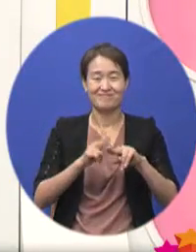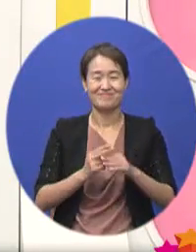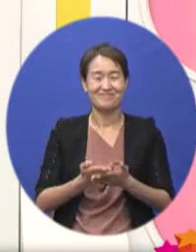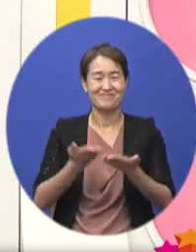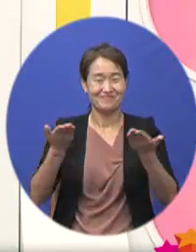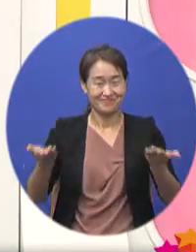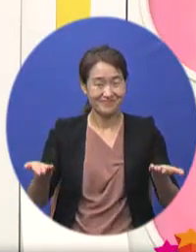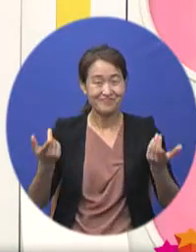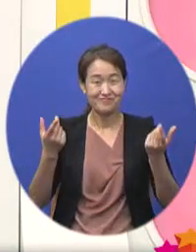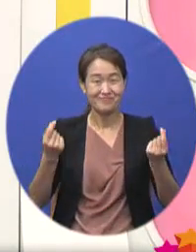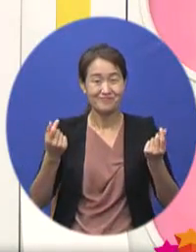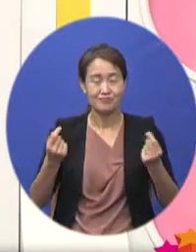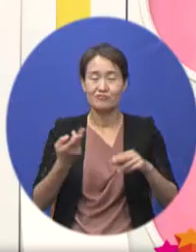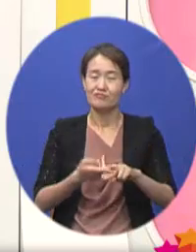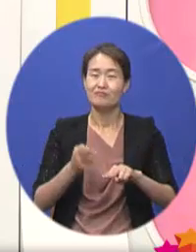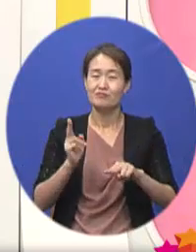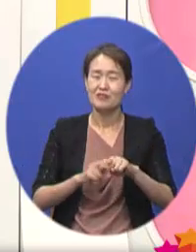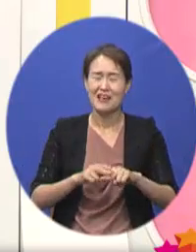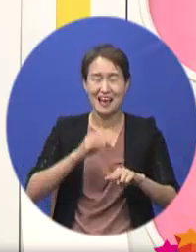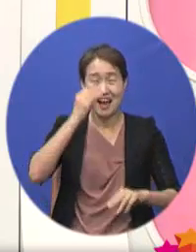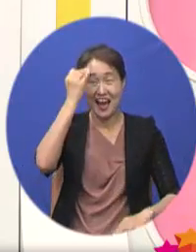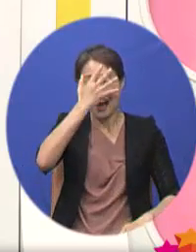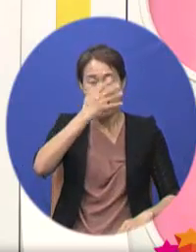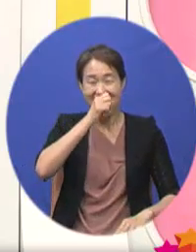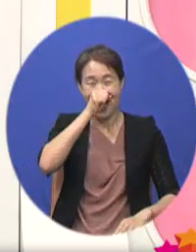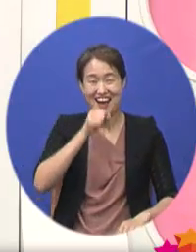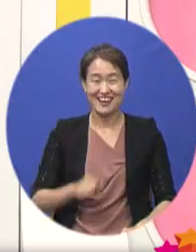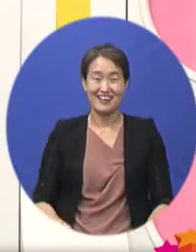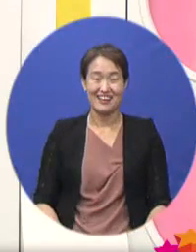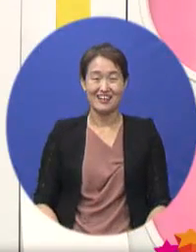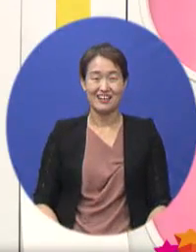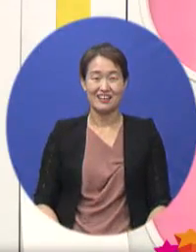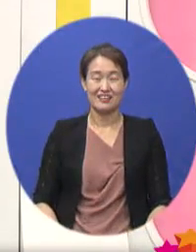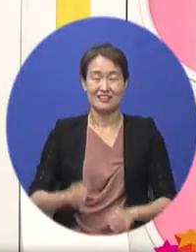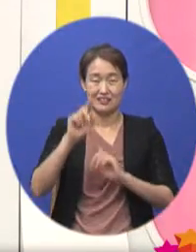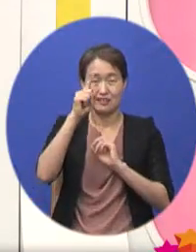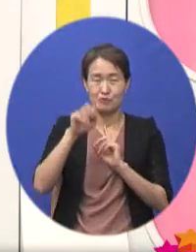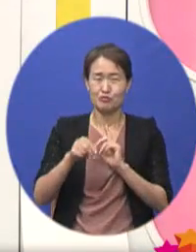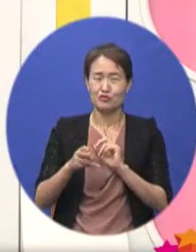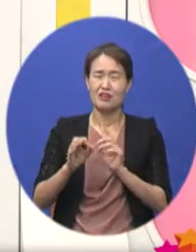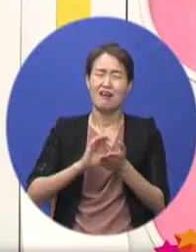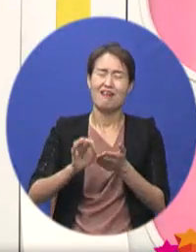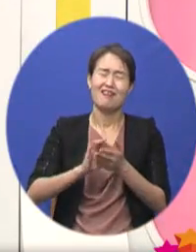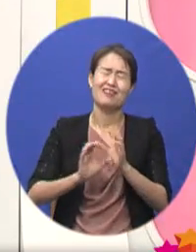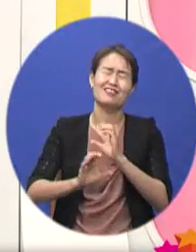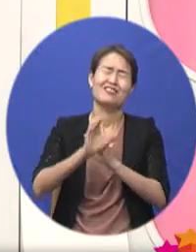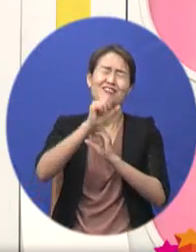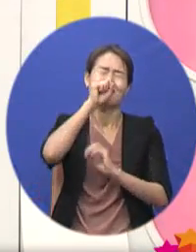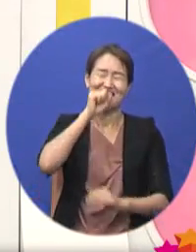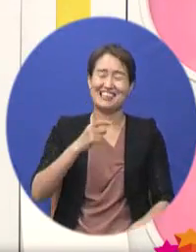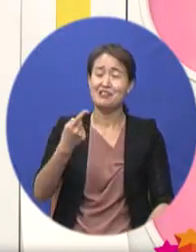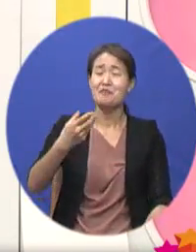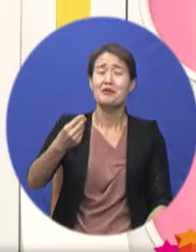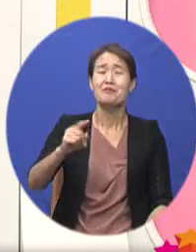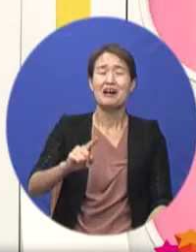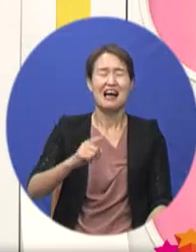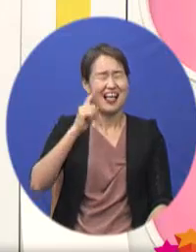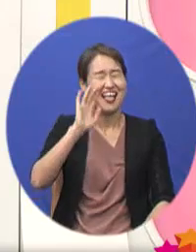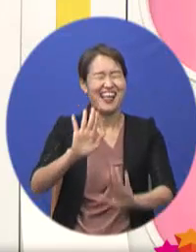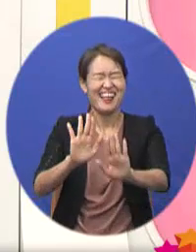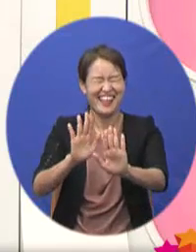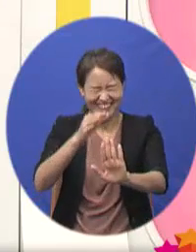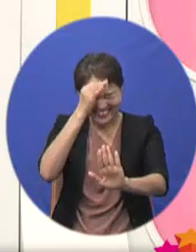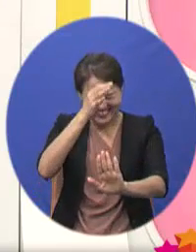사드리고. 그렇죠. 예. 예, 선물이랑 선 깜짝 선물이 좋더라고요. 이부영 씨가 좀 더 쓰시지 그거. 예, 예. 그거 노래 들어보자고요.